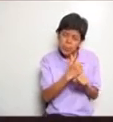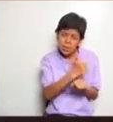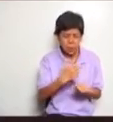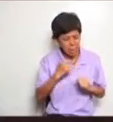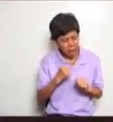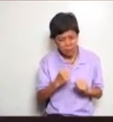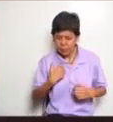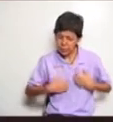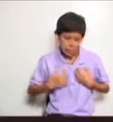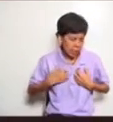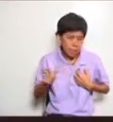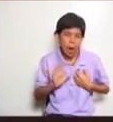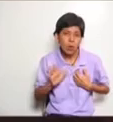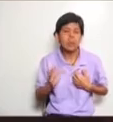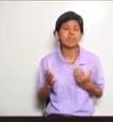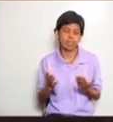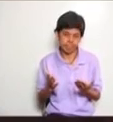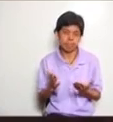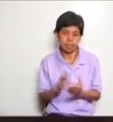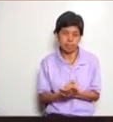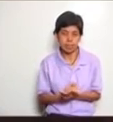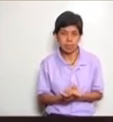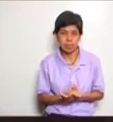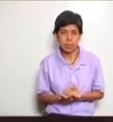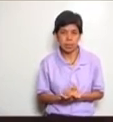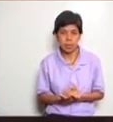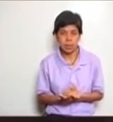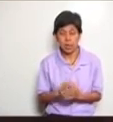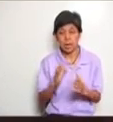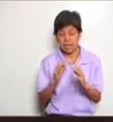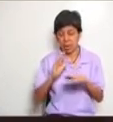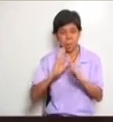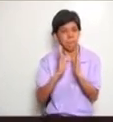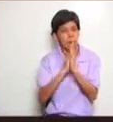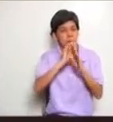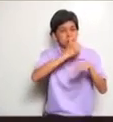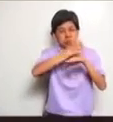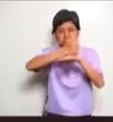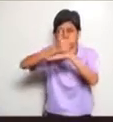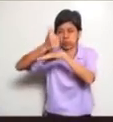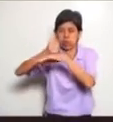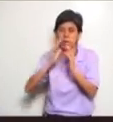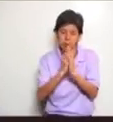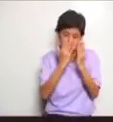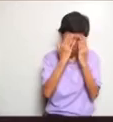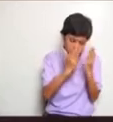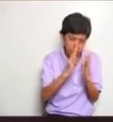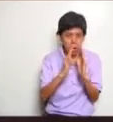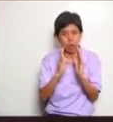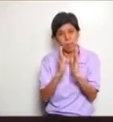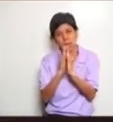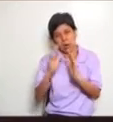ทุกครับตกลงสาศาดาของทุสาศานาที่เป็นมนุลสนะ